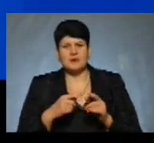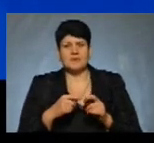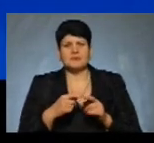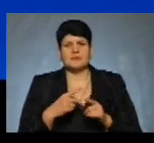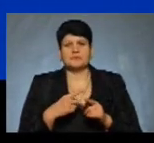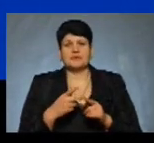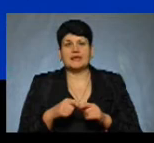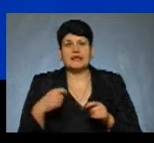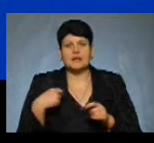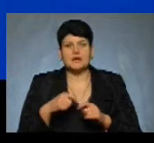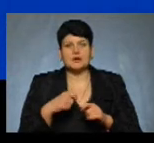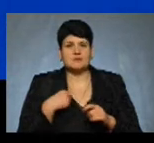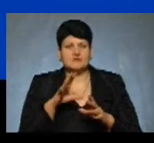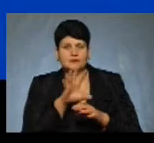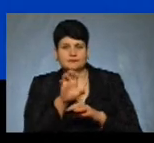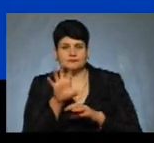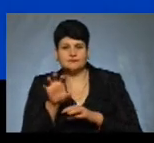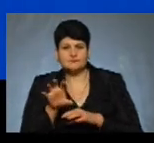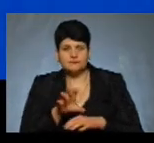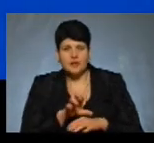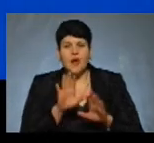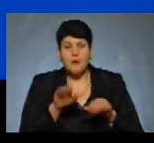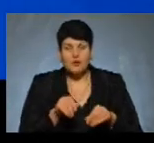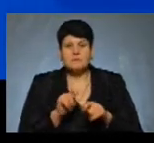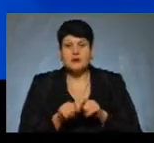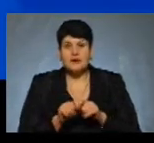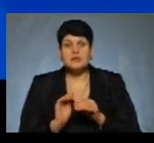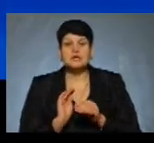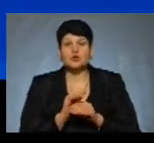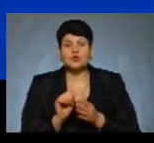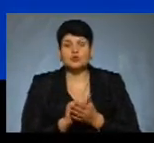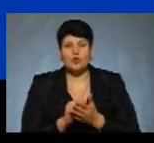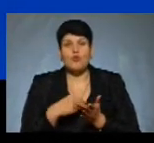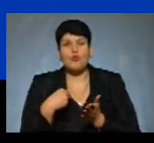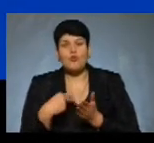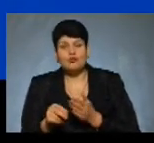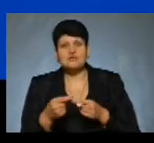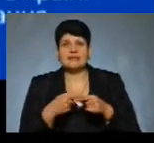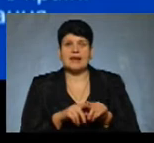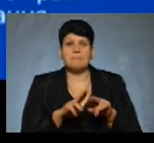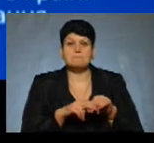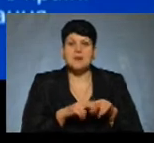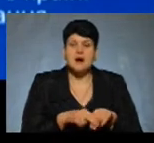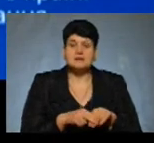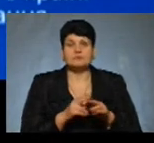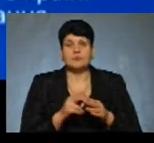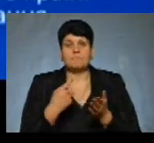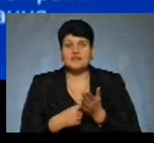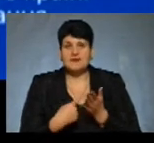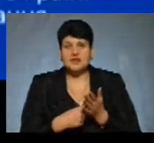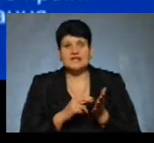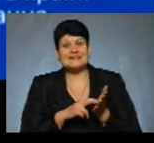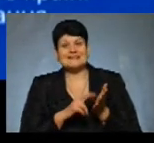фіксується на фотоапарат. Потім перевіряються додані документи – купча, техпаспорт, підтвердження зняття авто